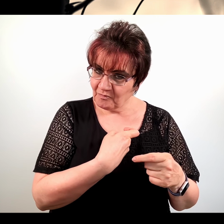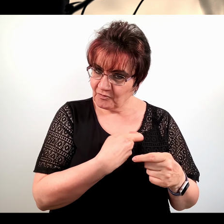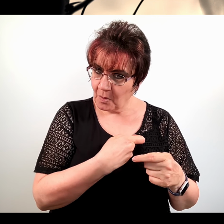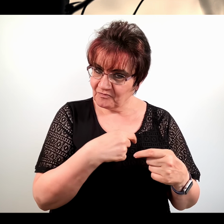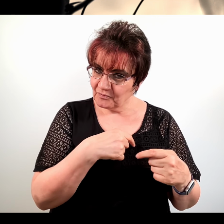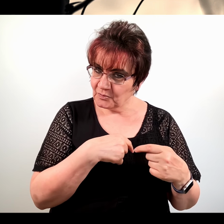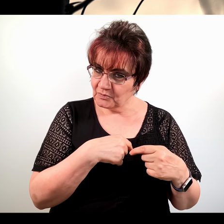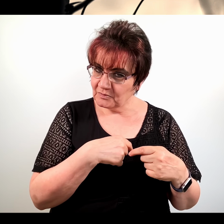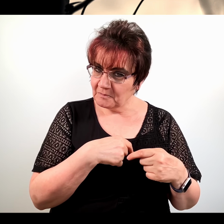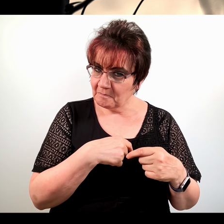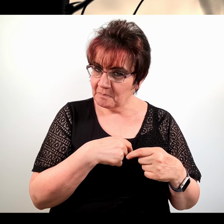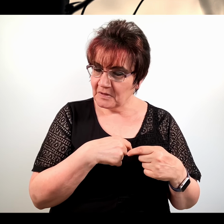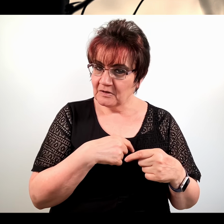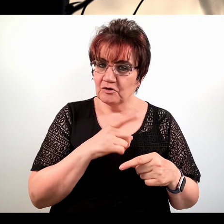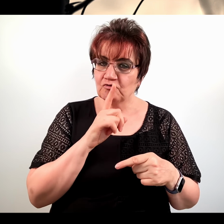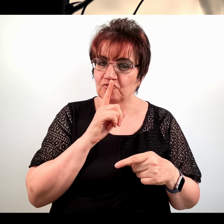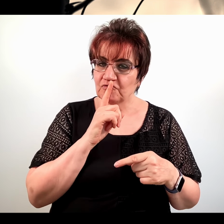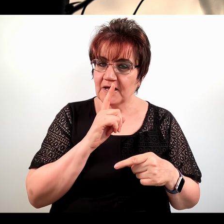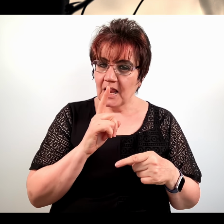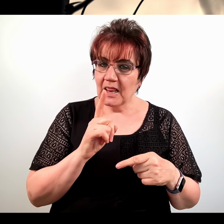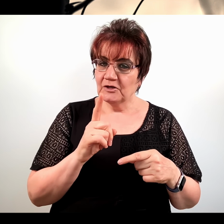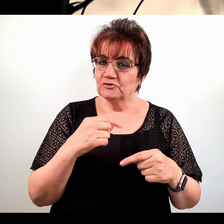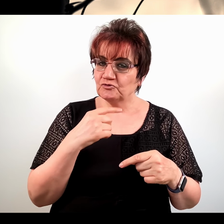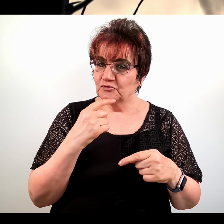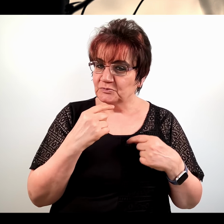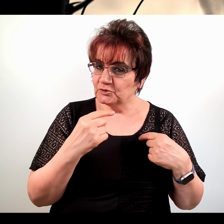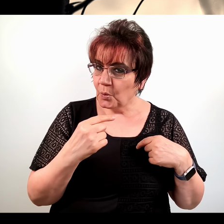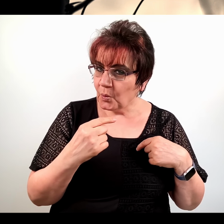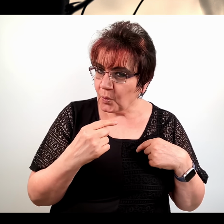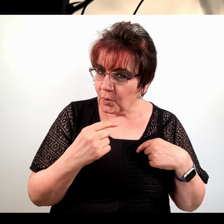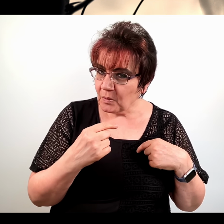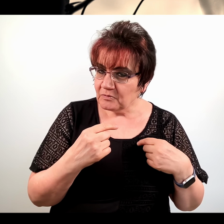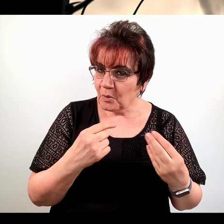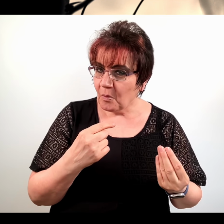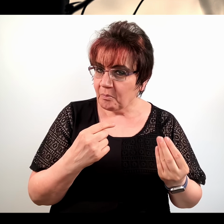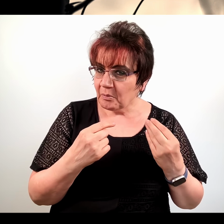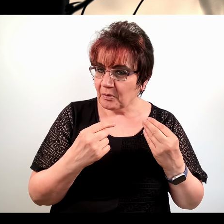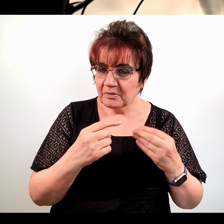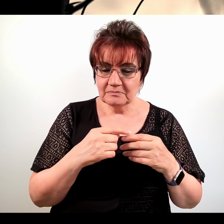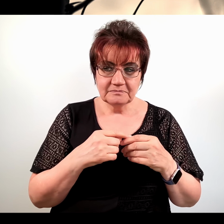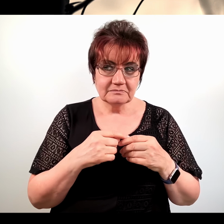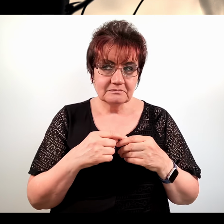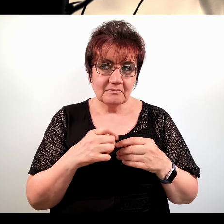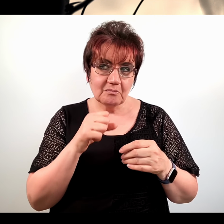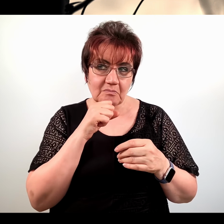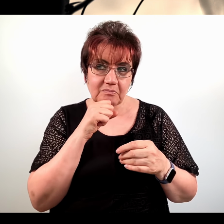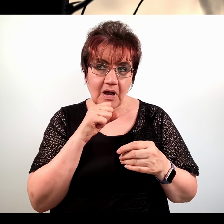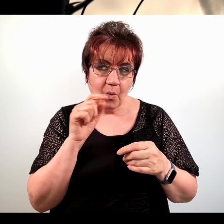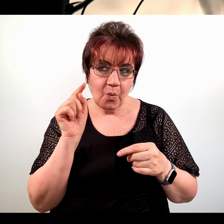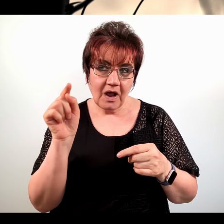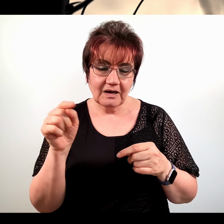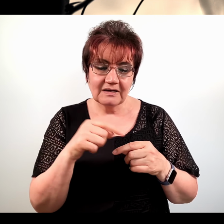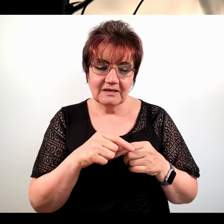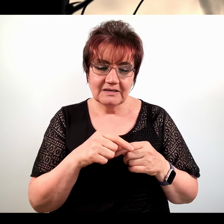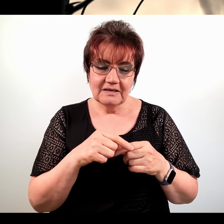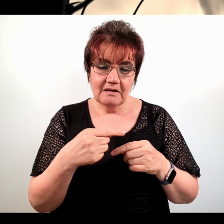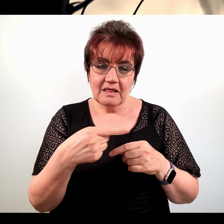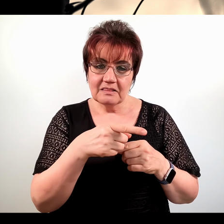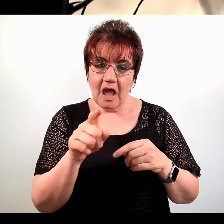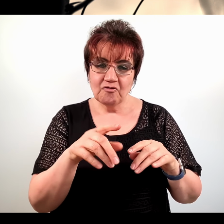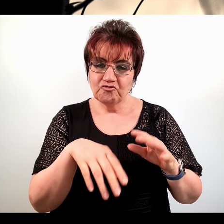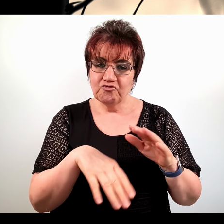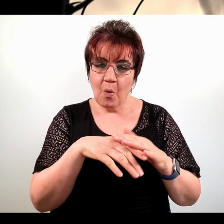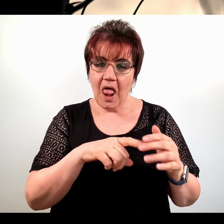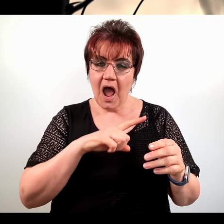leise, feine Stimme fragte ihn. Sag mir, Bauer, wie viel von deinem